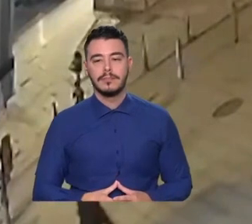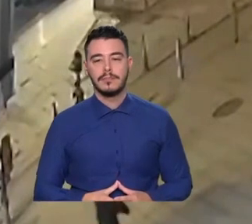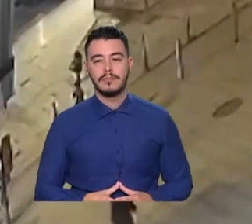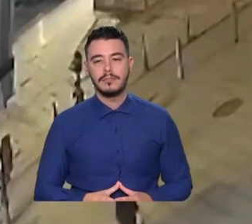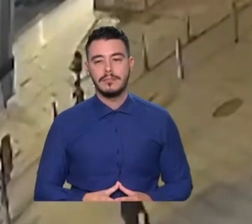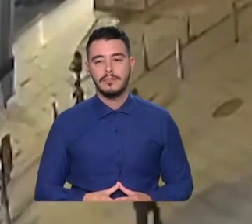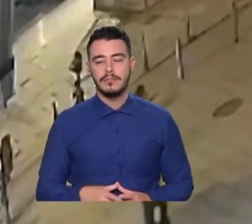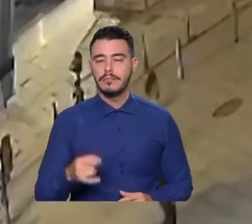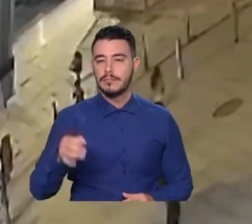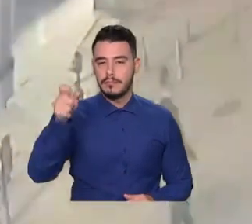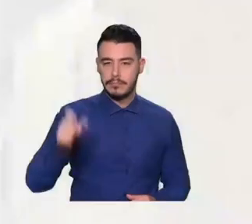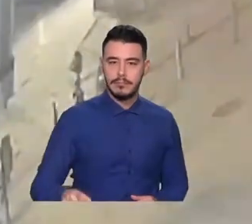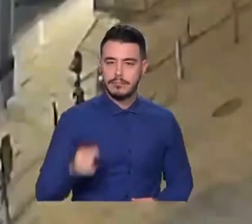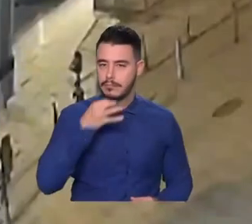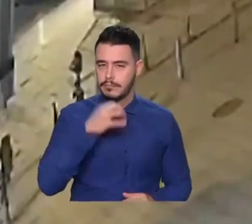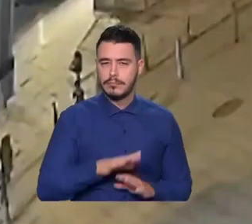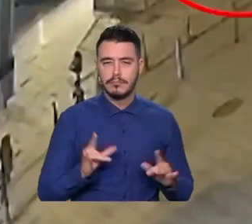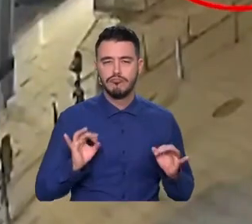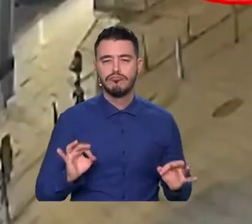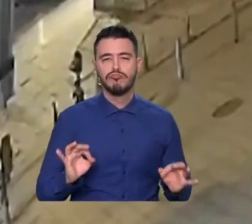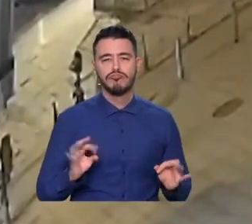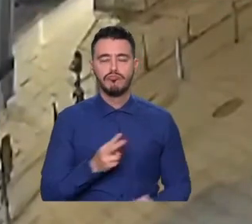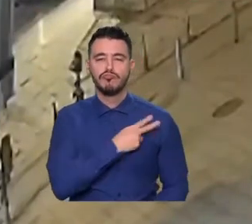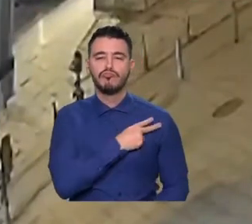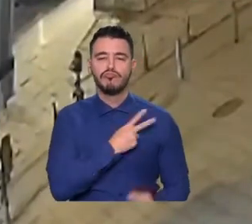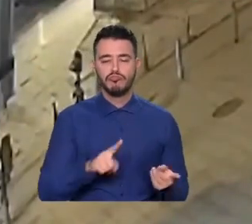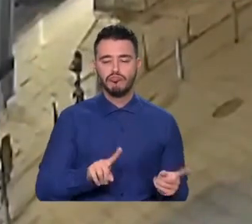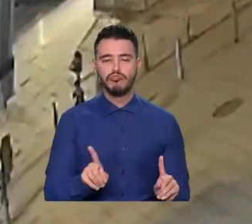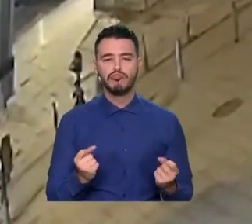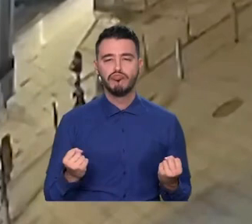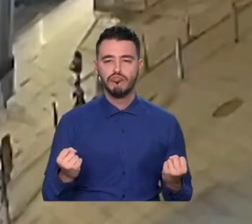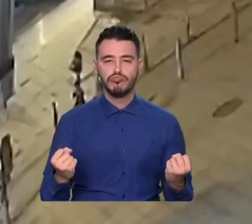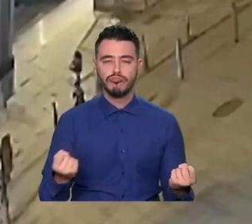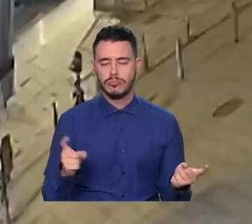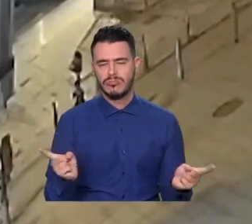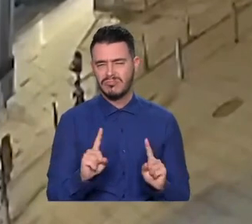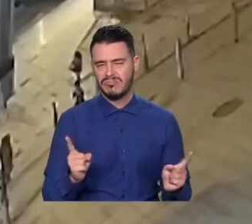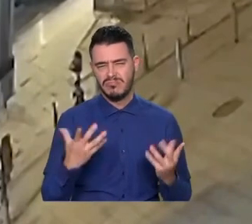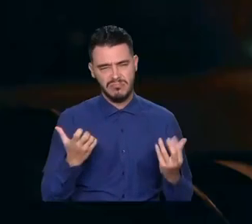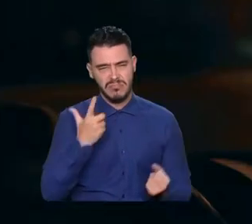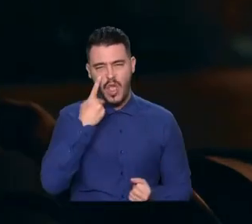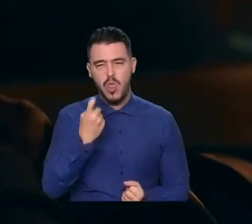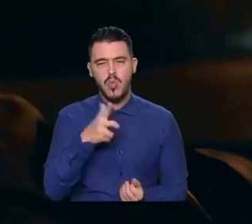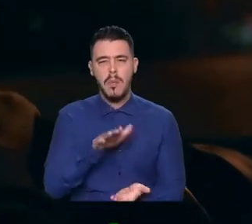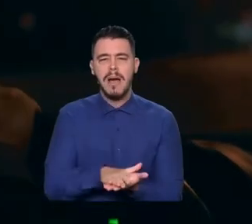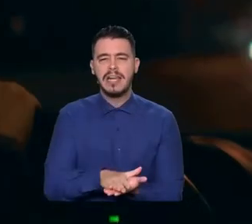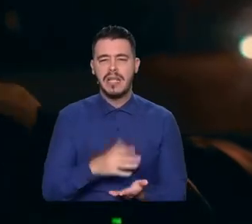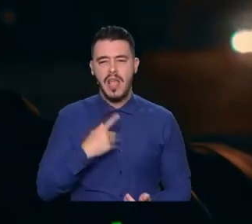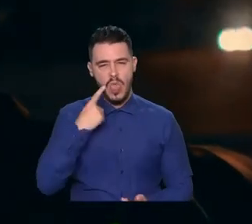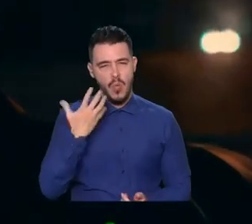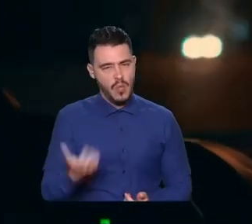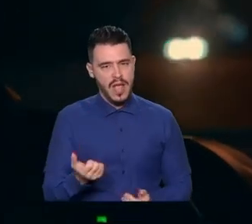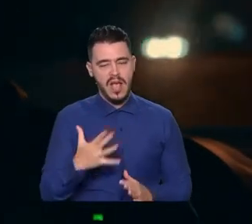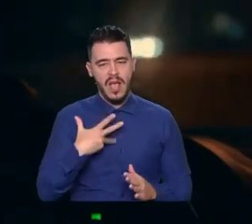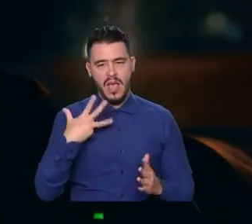από το ανώτατο επιτρεπόμενο όριο. Ένας ισχυρισμός όμως που καταρρίφθηκε τόσο από τα λόγια αυτοπτών μαρτύρων, όσο και από τα πορίσματα